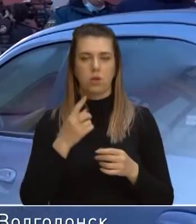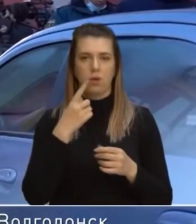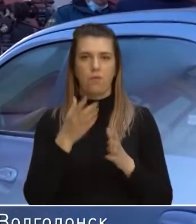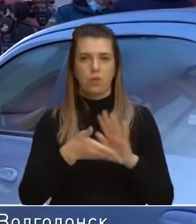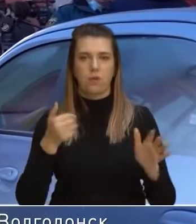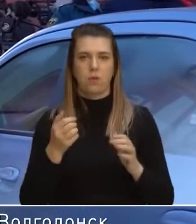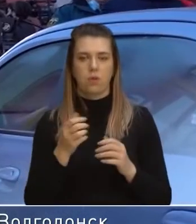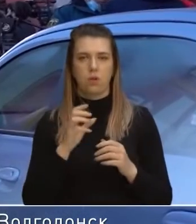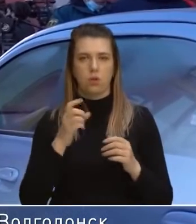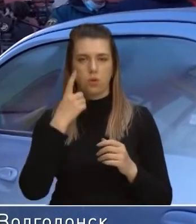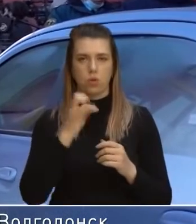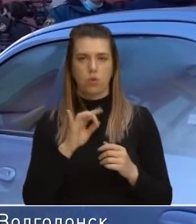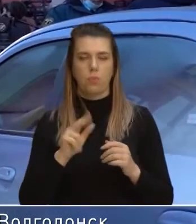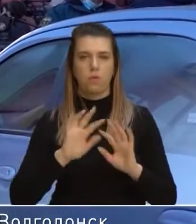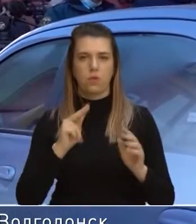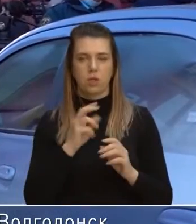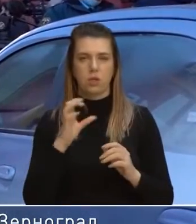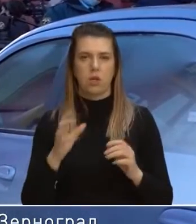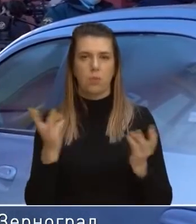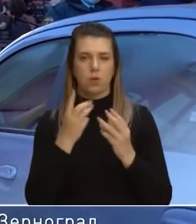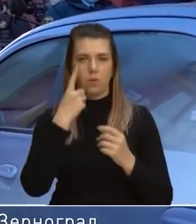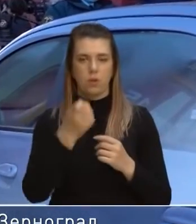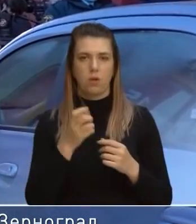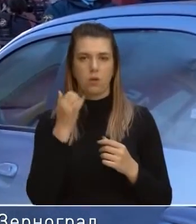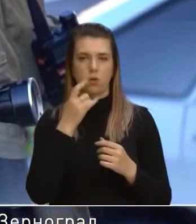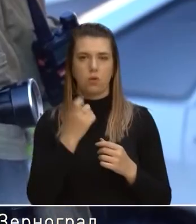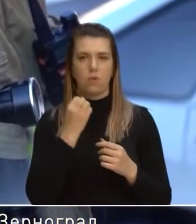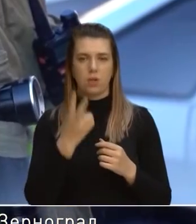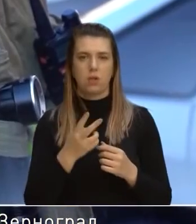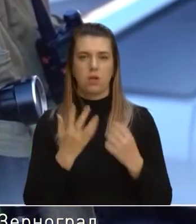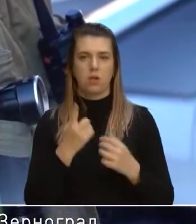немедленно вызвать экстренные службы. При возникновении пожара звоните по телефонам 112 или 100.